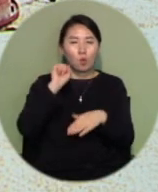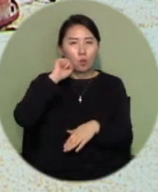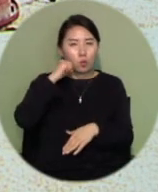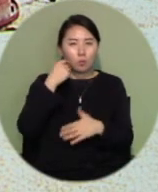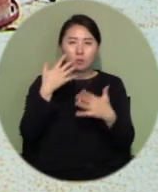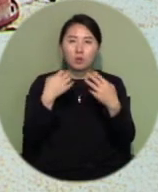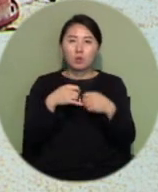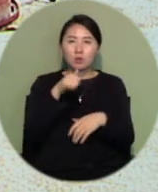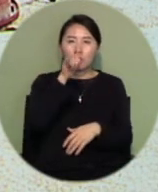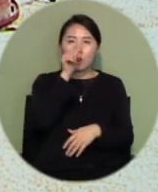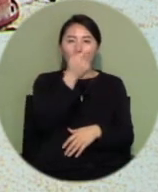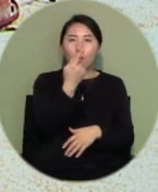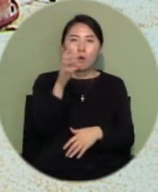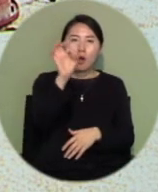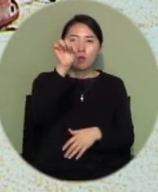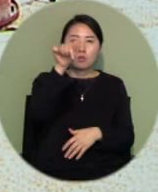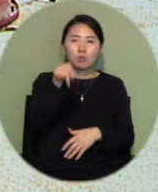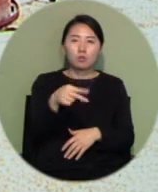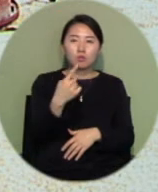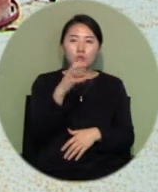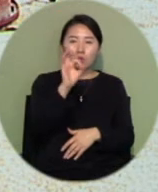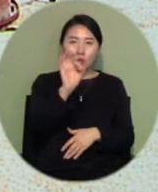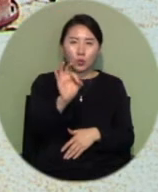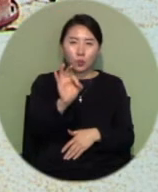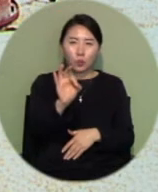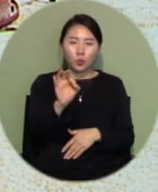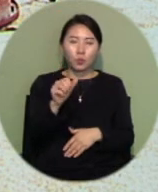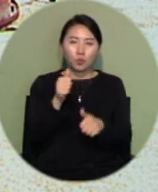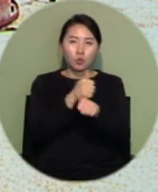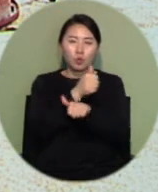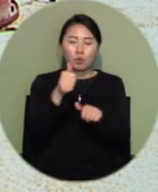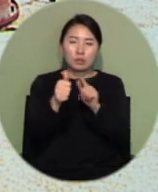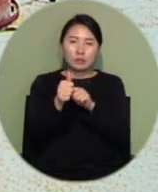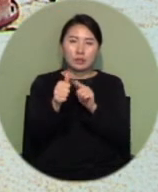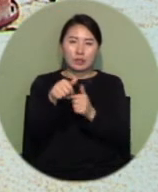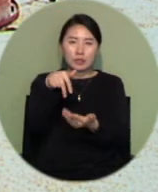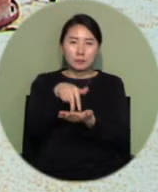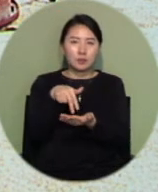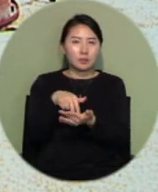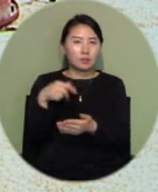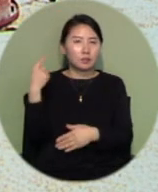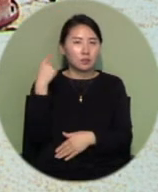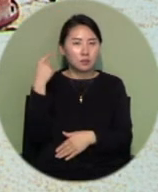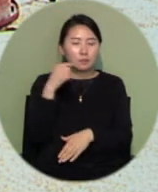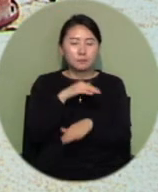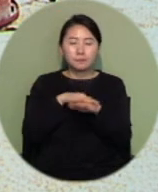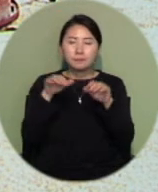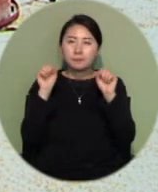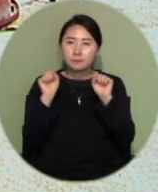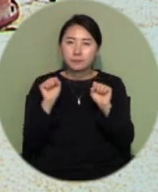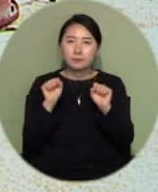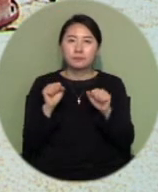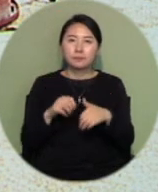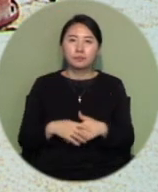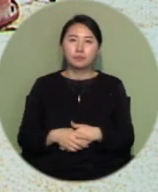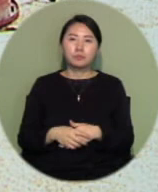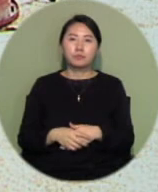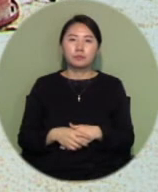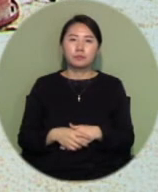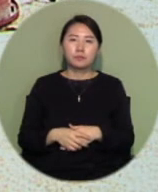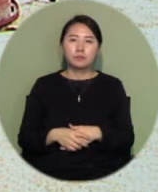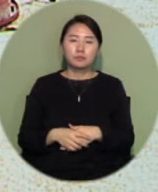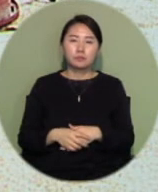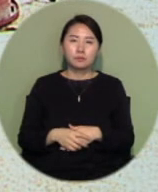있는데요. 황교동 공릉 행복주택 비대위원장으로부터 주민들의 입장 들어보겠습니다. 위원장님, 안녕하십니까? 네,